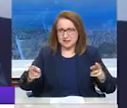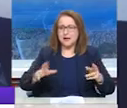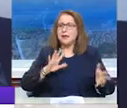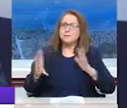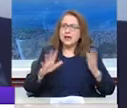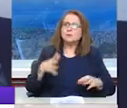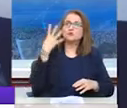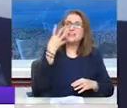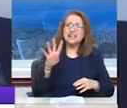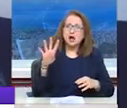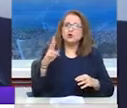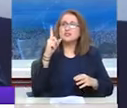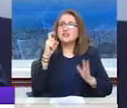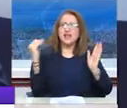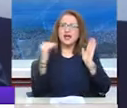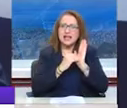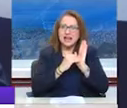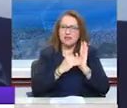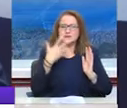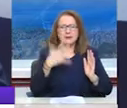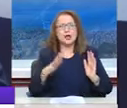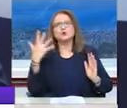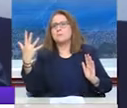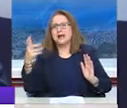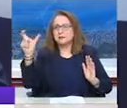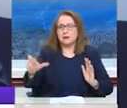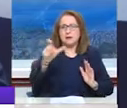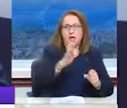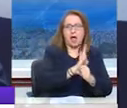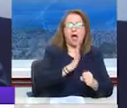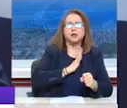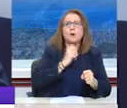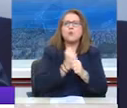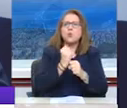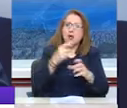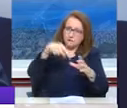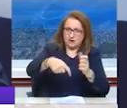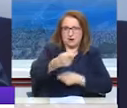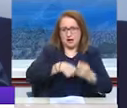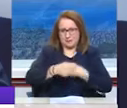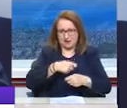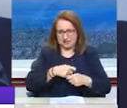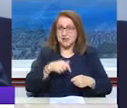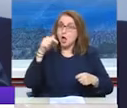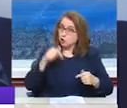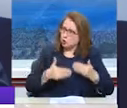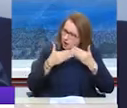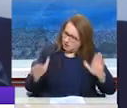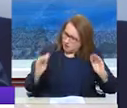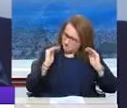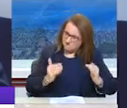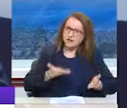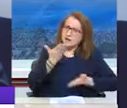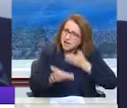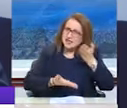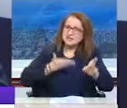410.705 εργαζόμενους. Στην ίδια πλατφόρμα θα συνεχίσουν να υποβάλουν το ηλεκτρονικό έντυπο και οι εργοδότες επιχειρήσεων που έχουν